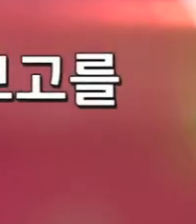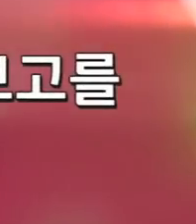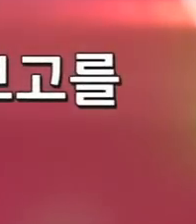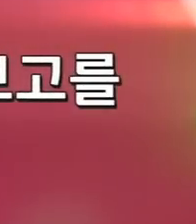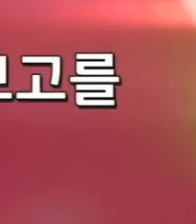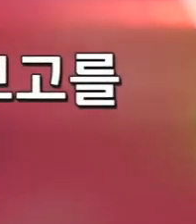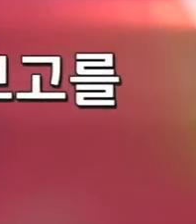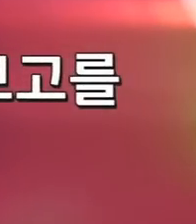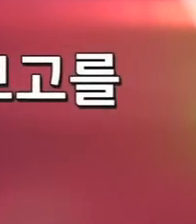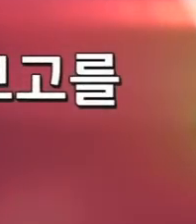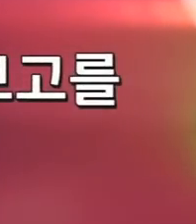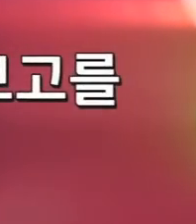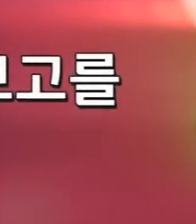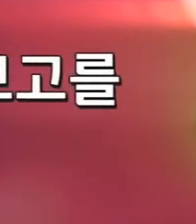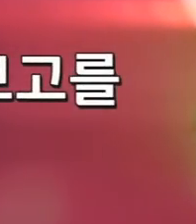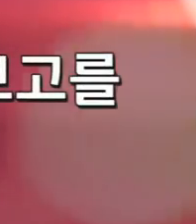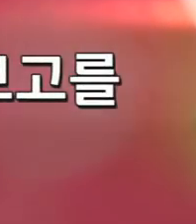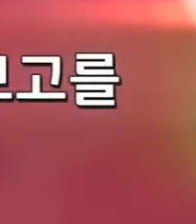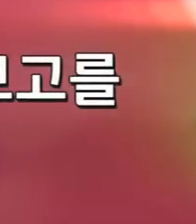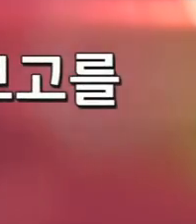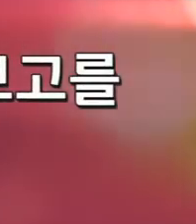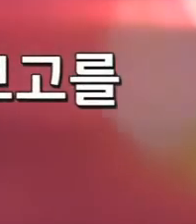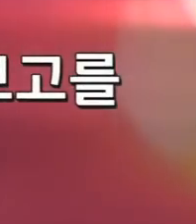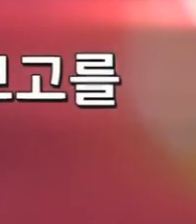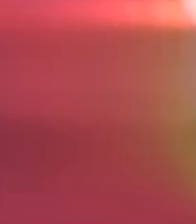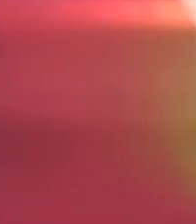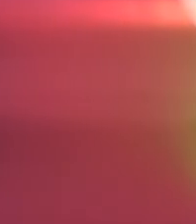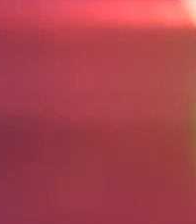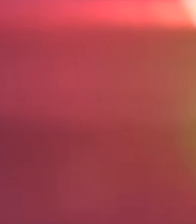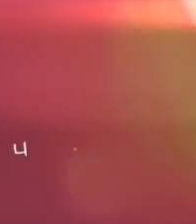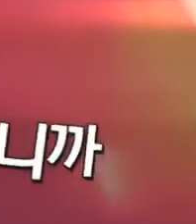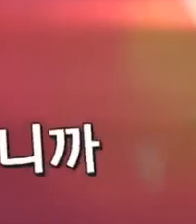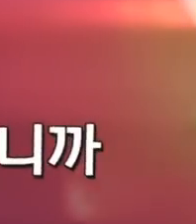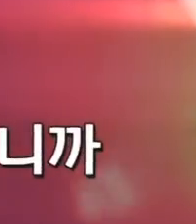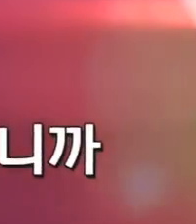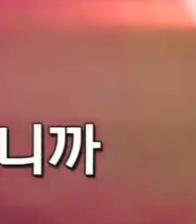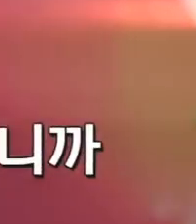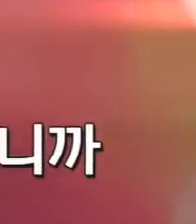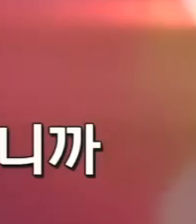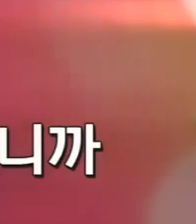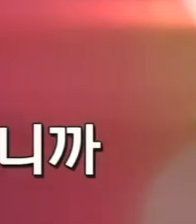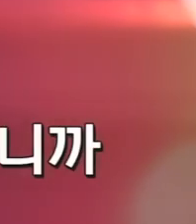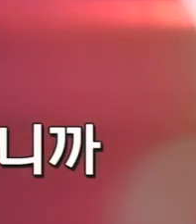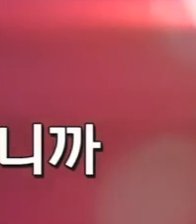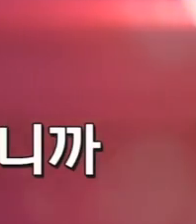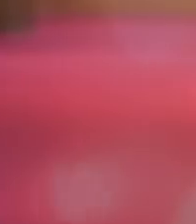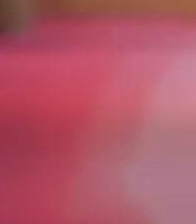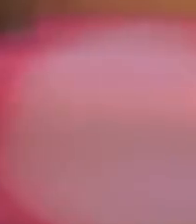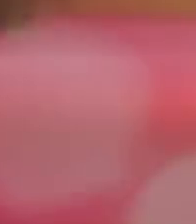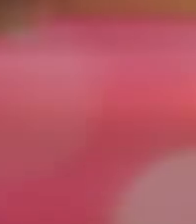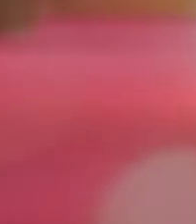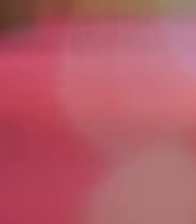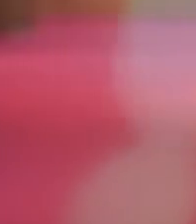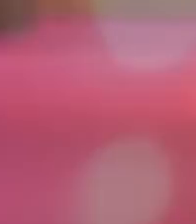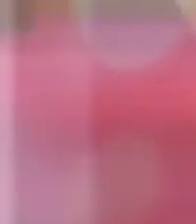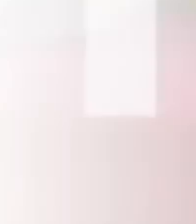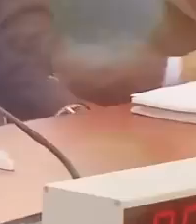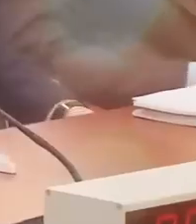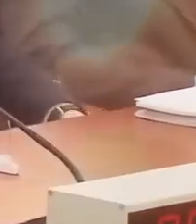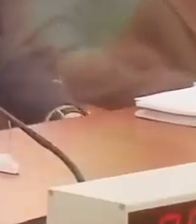이상민 장관 해임 건의안을 보고를 받으시면 되는 일입니다. 더구나 내일 또 예산안 법정 시한 아닙니까? 본회의를 안 열